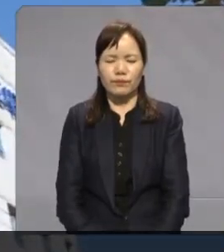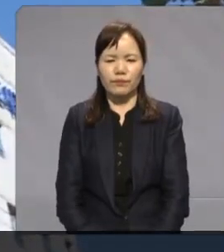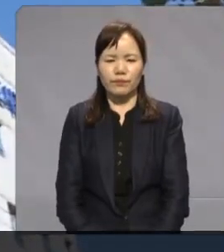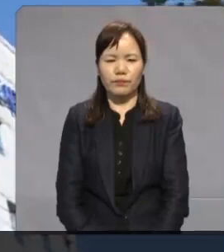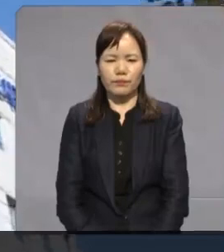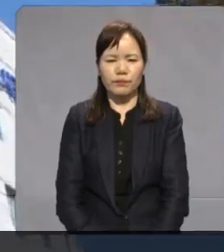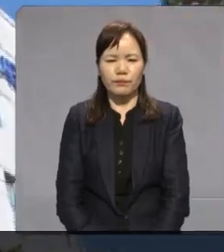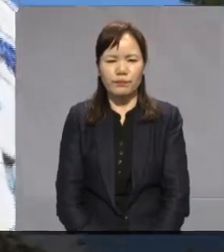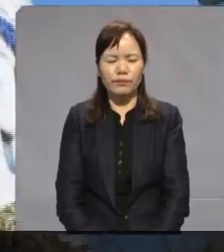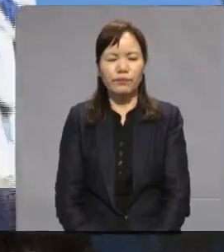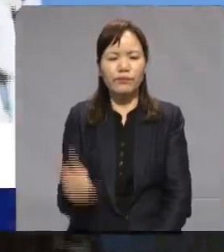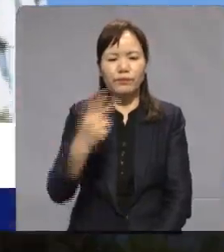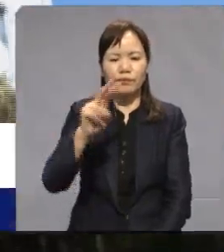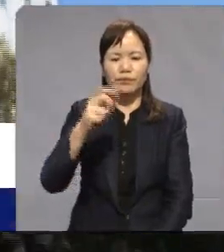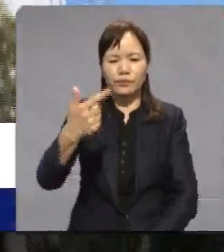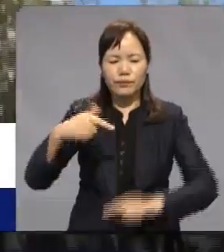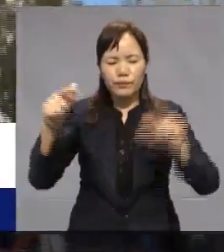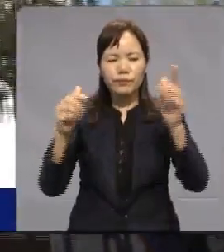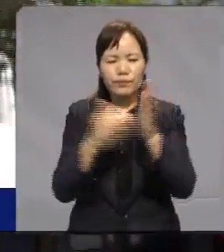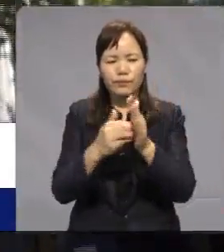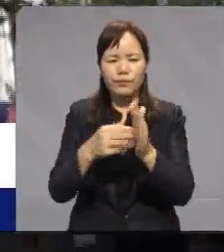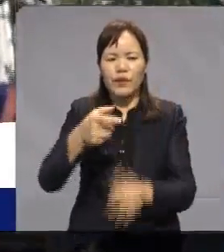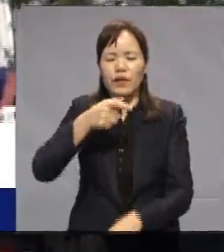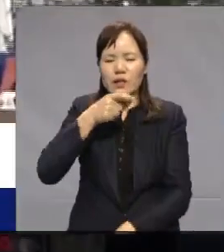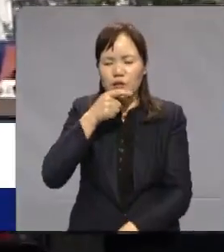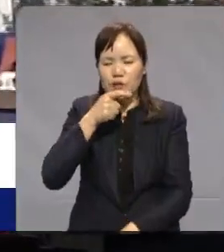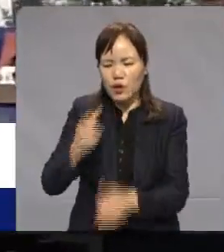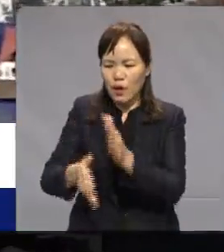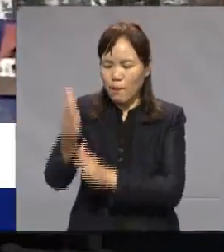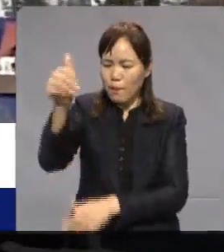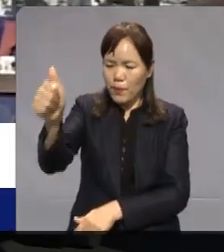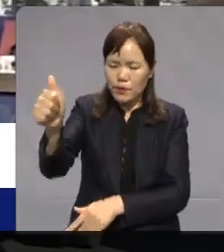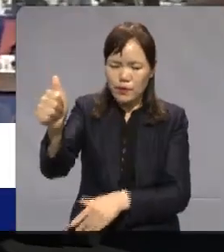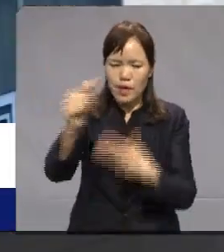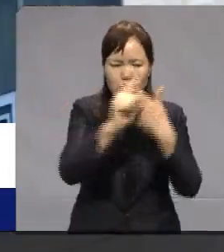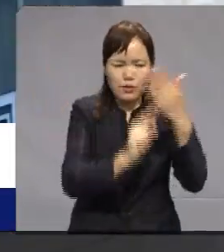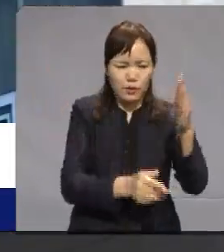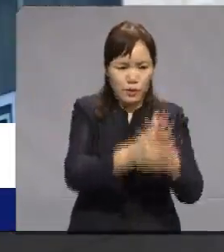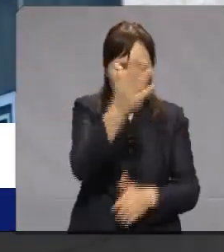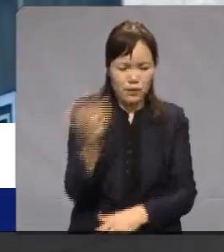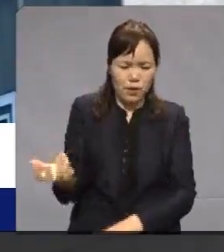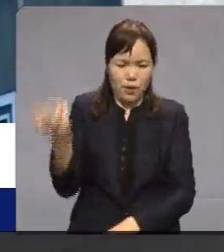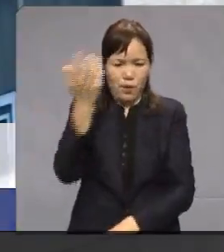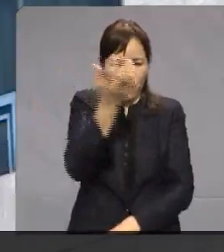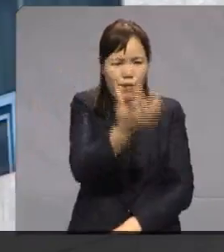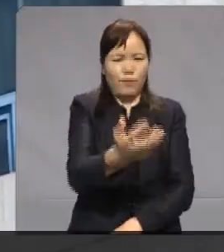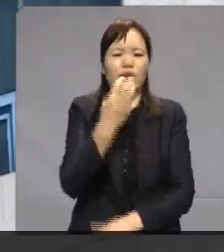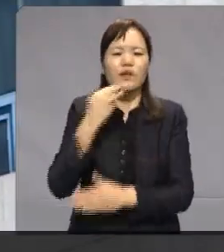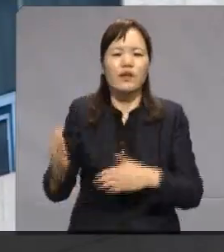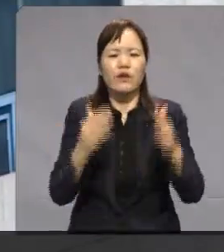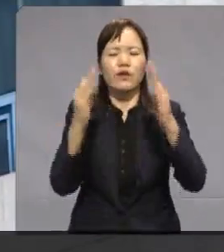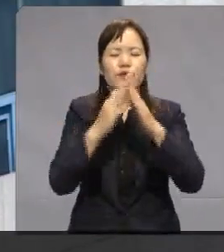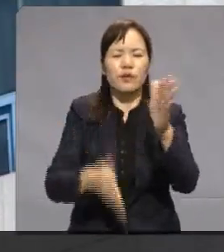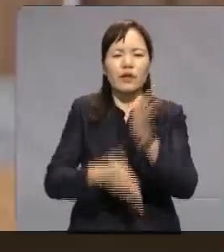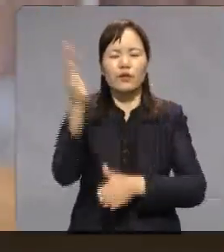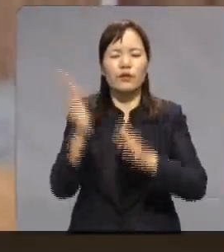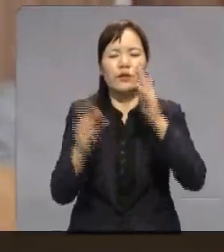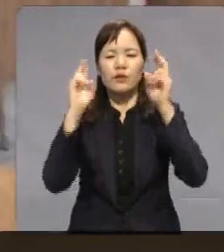기자입니다 2026년까지 수원 본사를 구리시로 옮기겠다는 경기주택